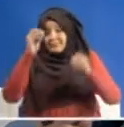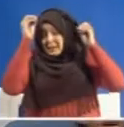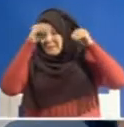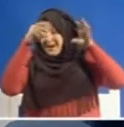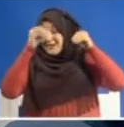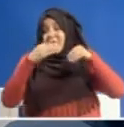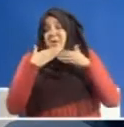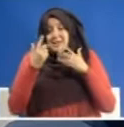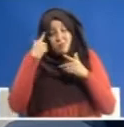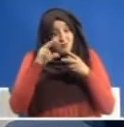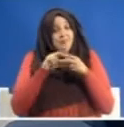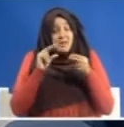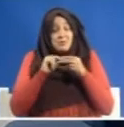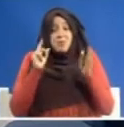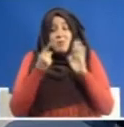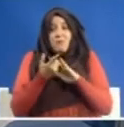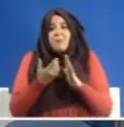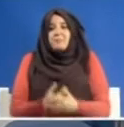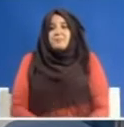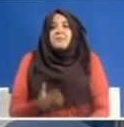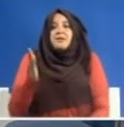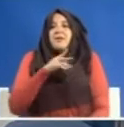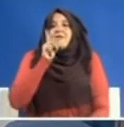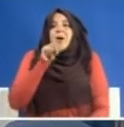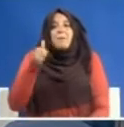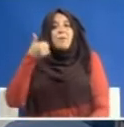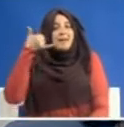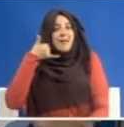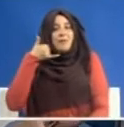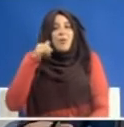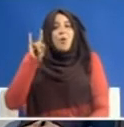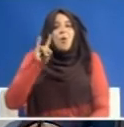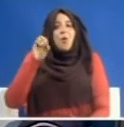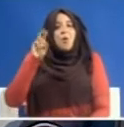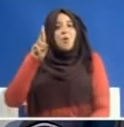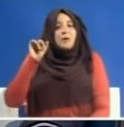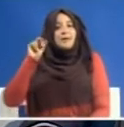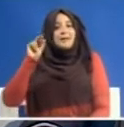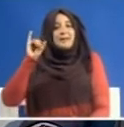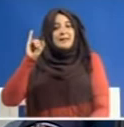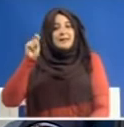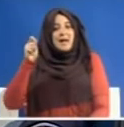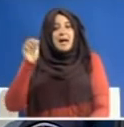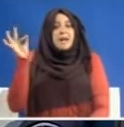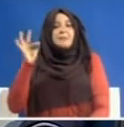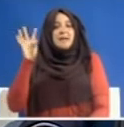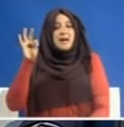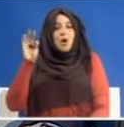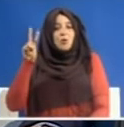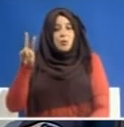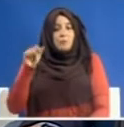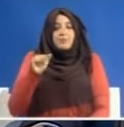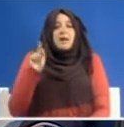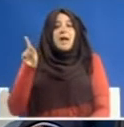لكم فضيلة الشيخ سعيد. حرية من تيبازا دكتور عبد القادر تقول في سؤالها الأول: تريد